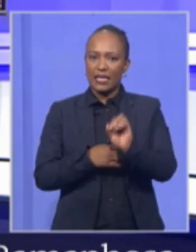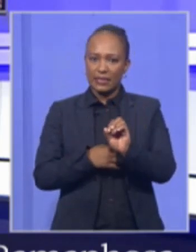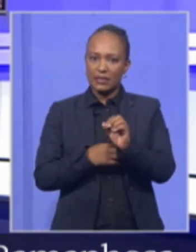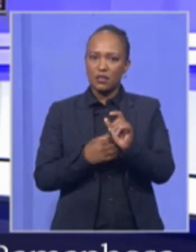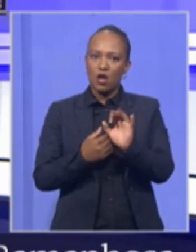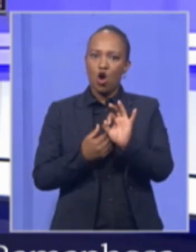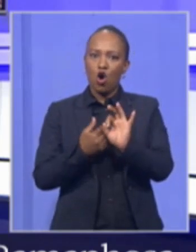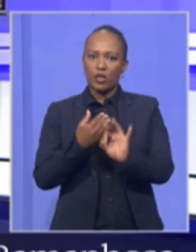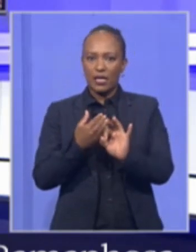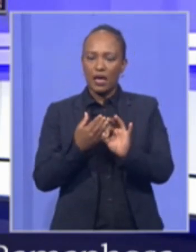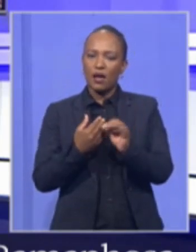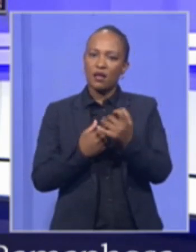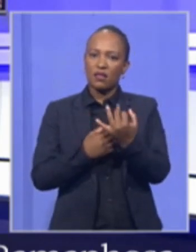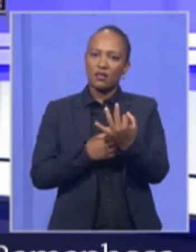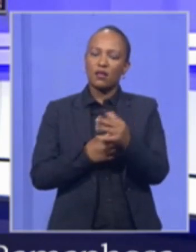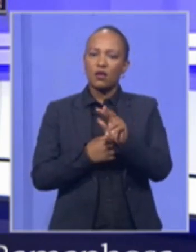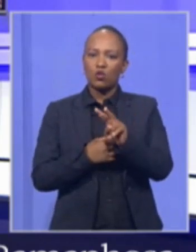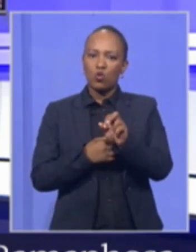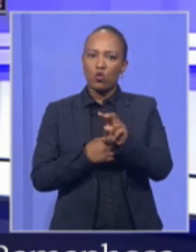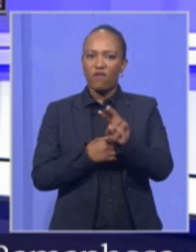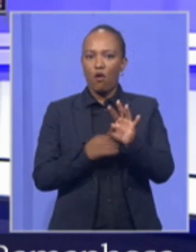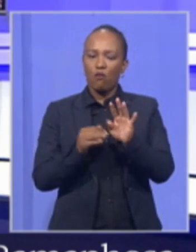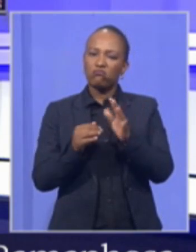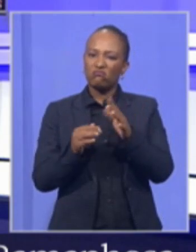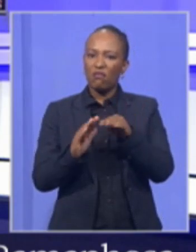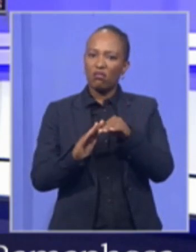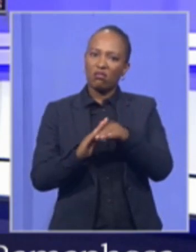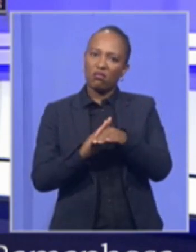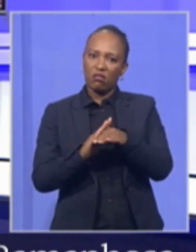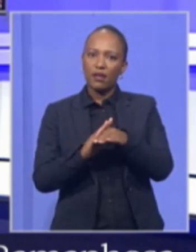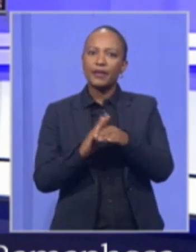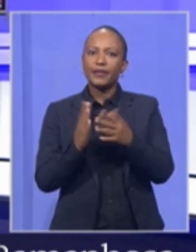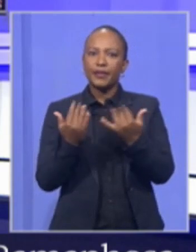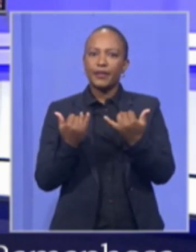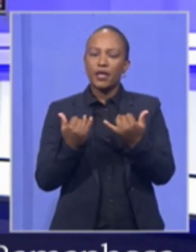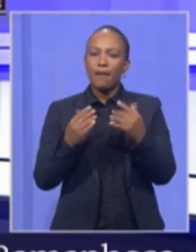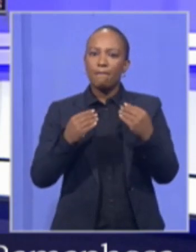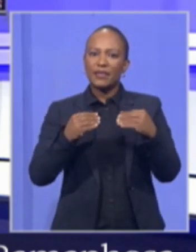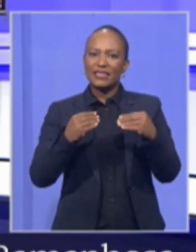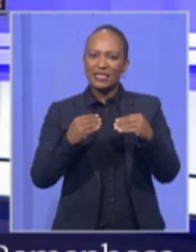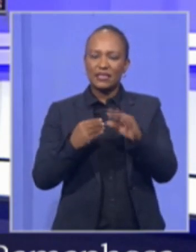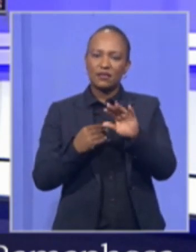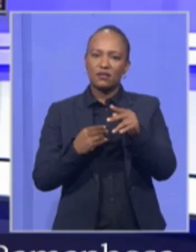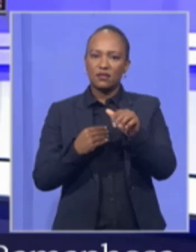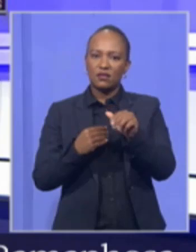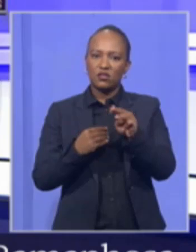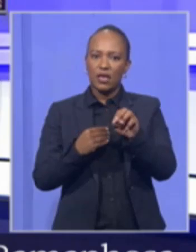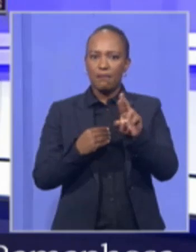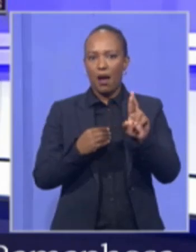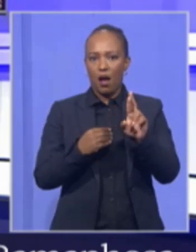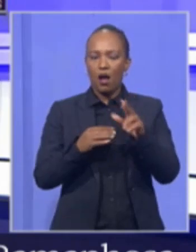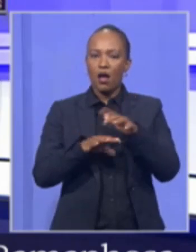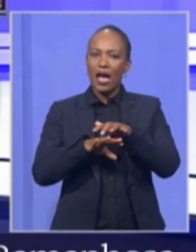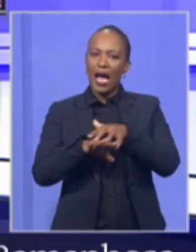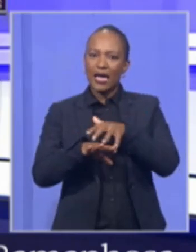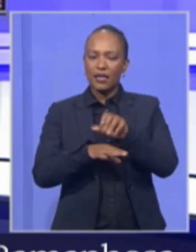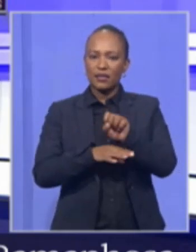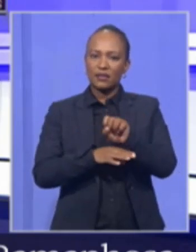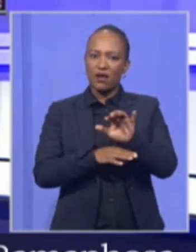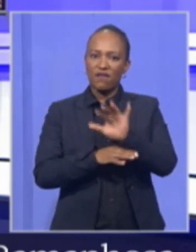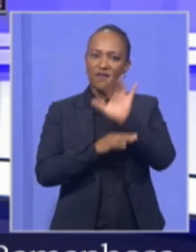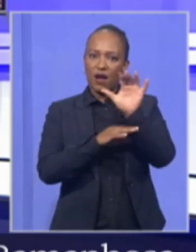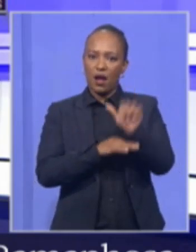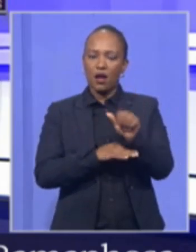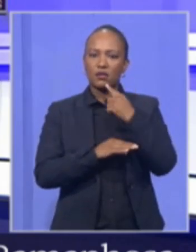ngwaga wa 2024. Seo ke go ya le ka tshedimošo yeo e tšwago go ba Business Chamber of Commerce le ba Agri SA. Le ge go le bjalo